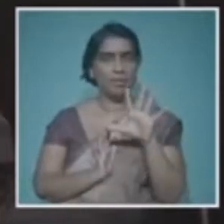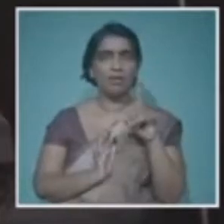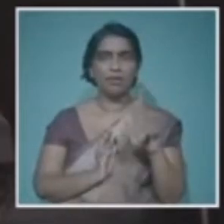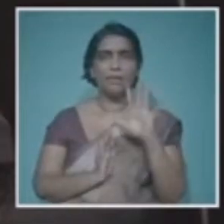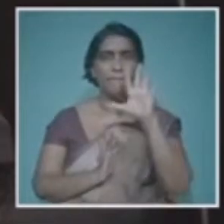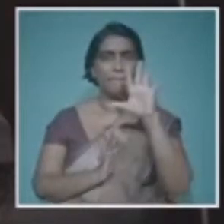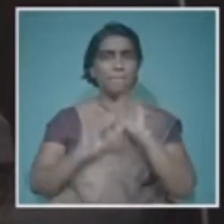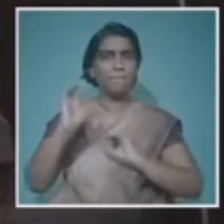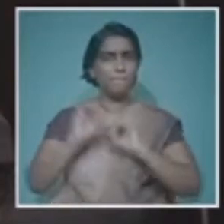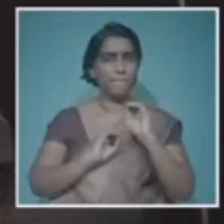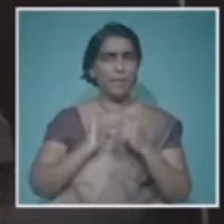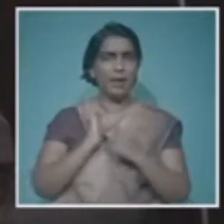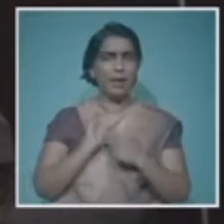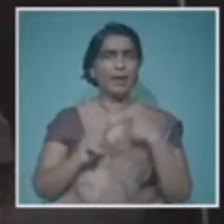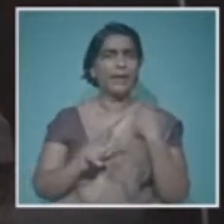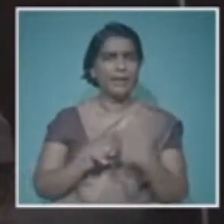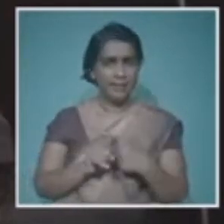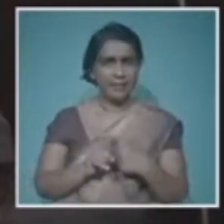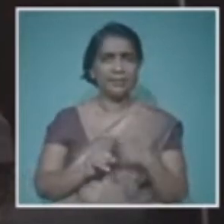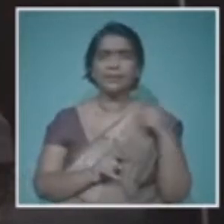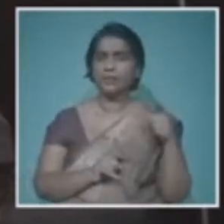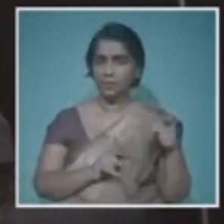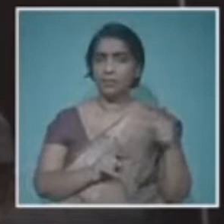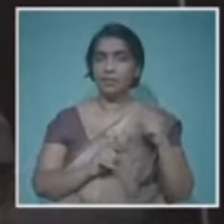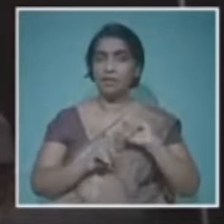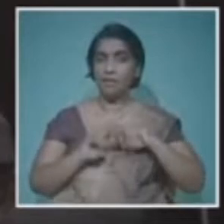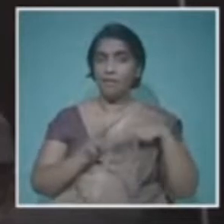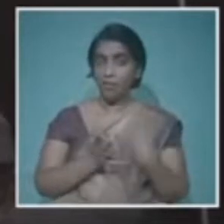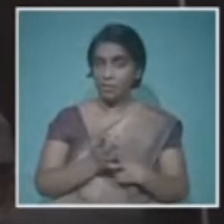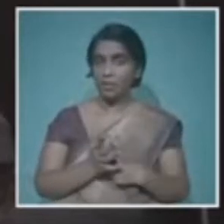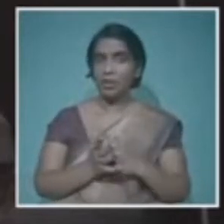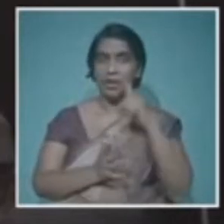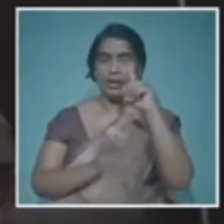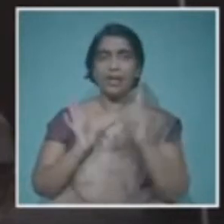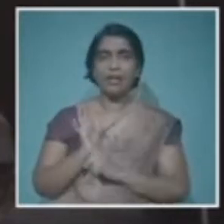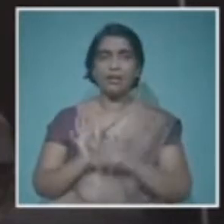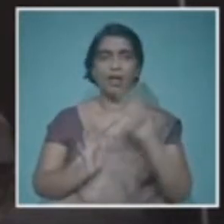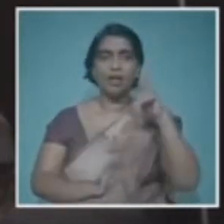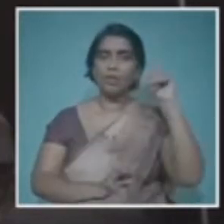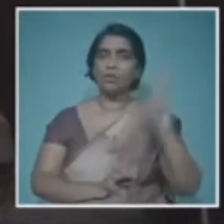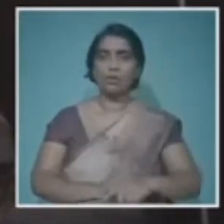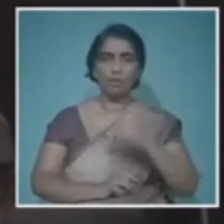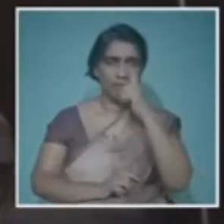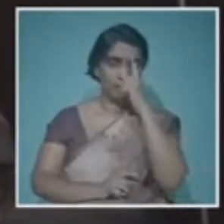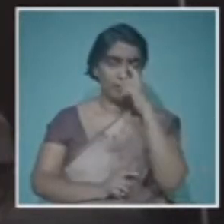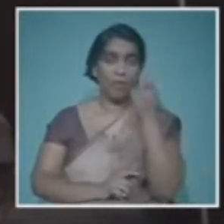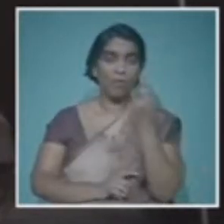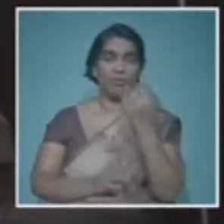100%ට බද්දත් එක්ක මේ මහාචාර්යවරයෙක්ගෙන් 180,000ක විතර මුදලක්